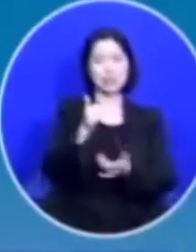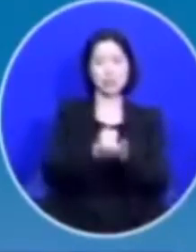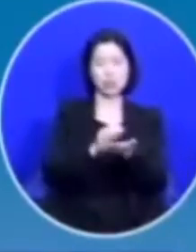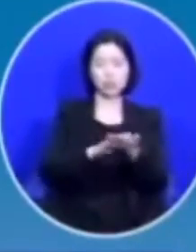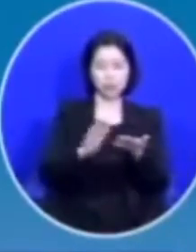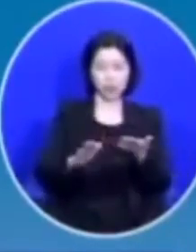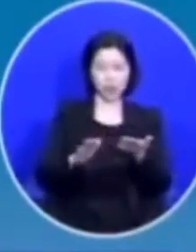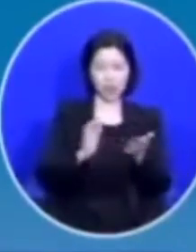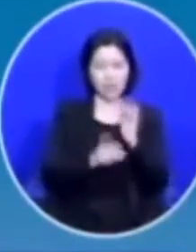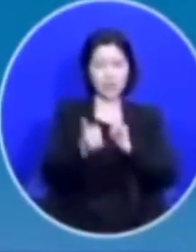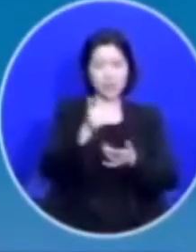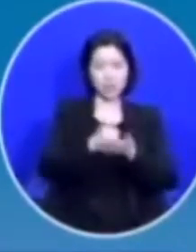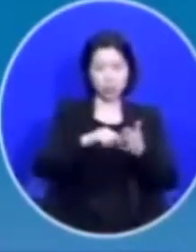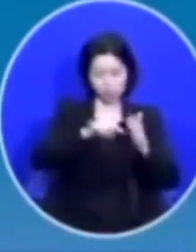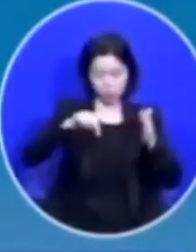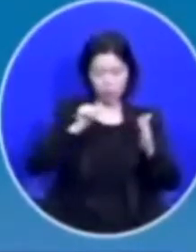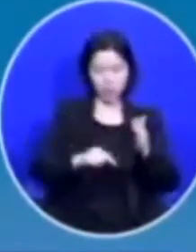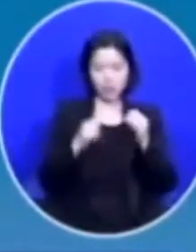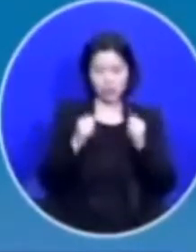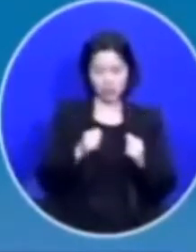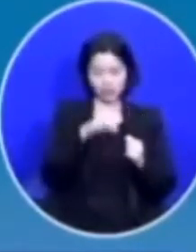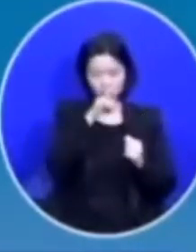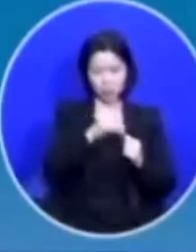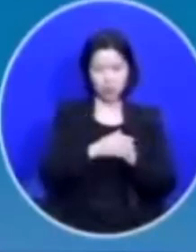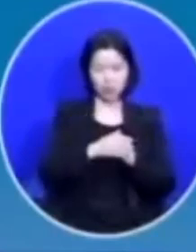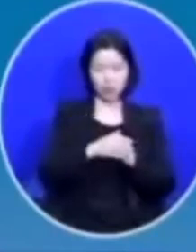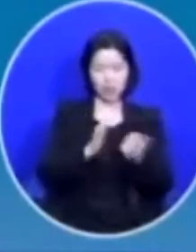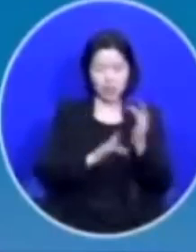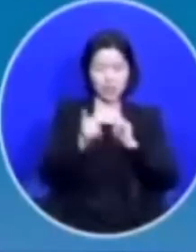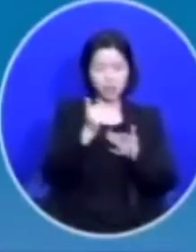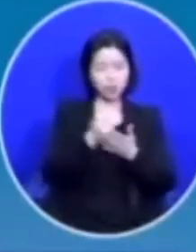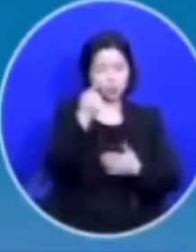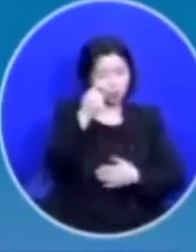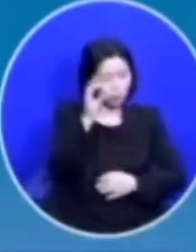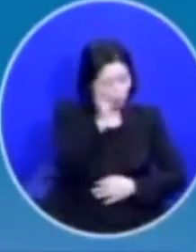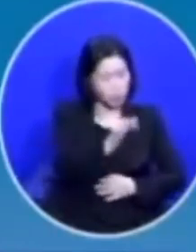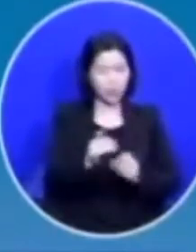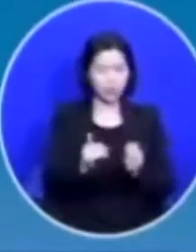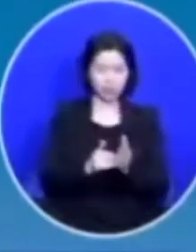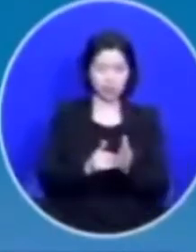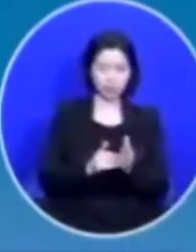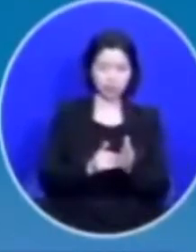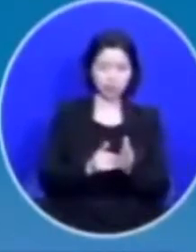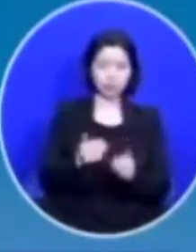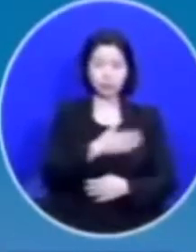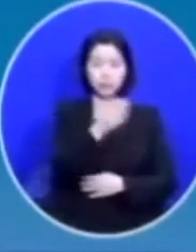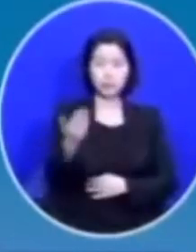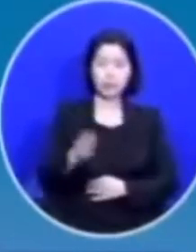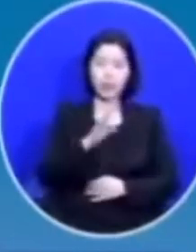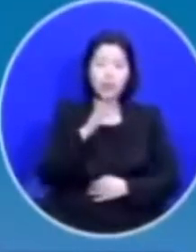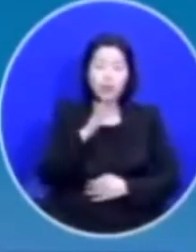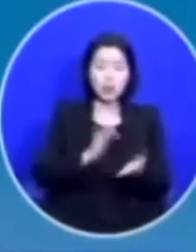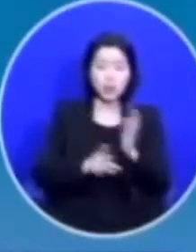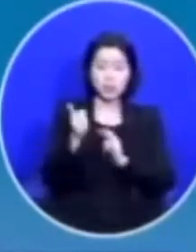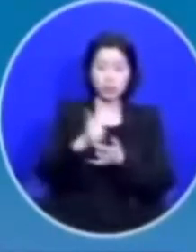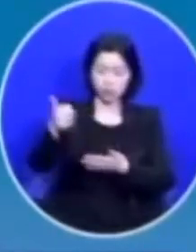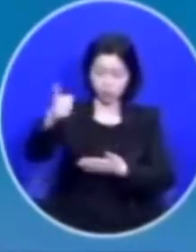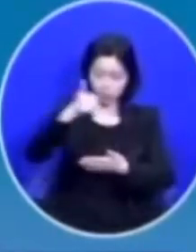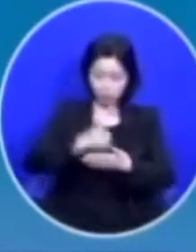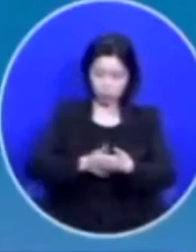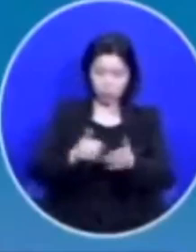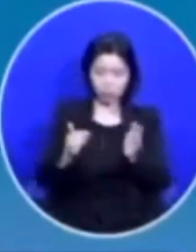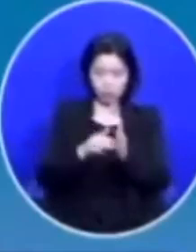그분 안에 계신 예수님 예수님의 눈으로 보았습니까 여러분 정말 예수님을 영접하여 된다